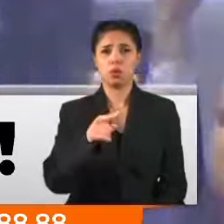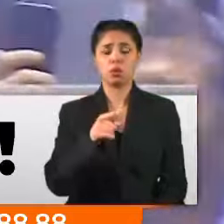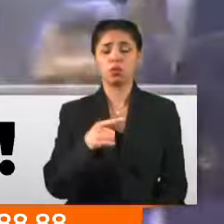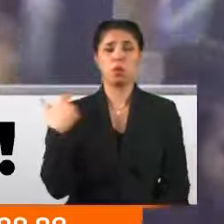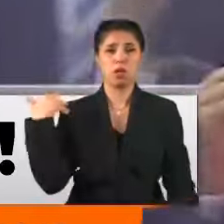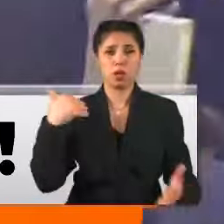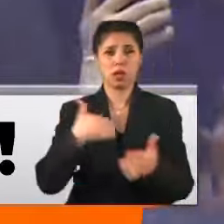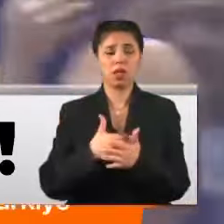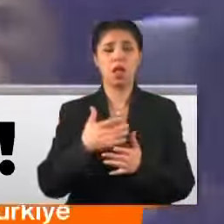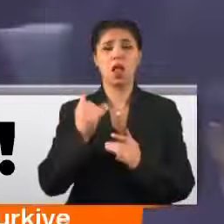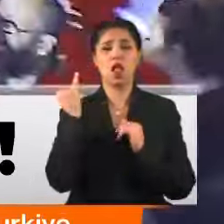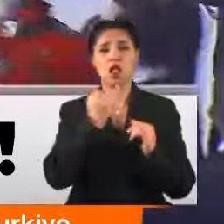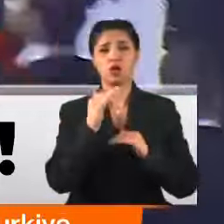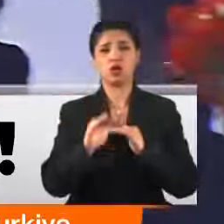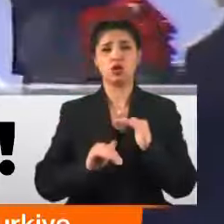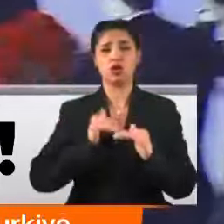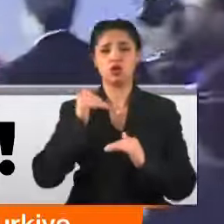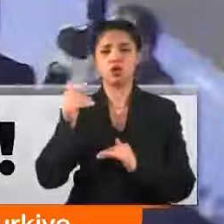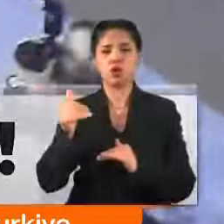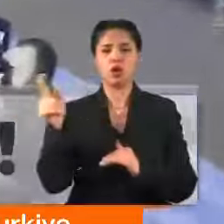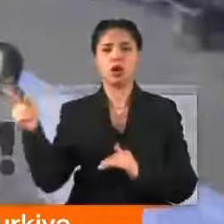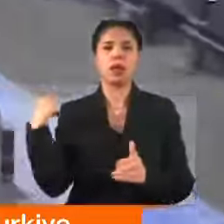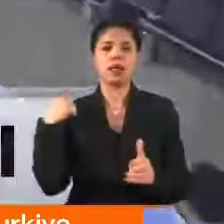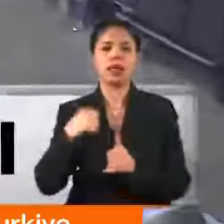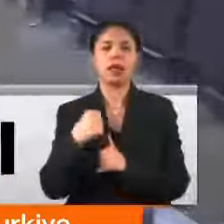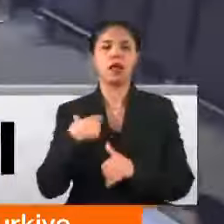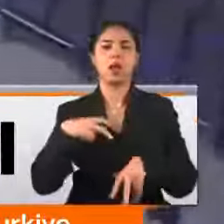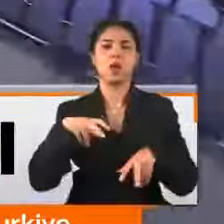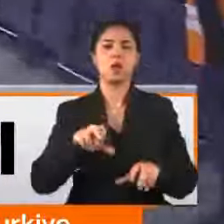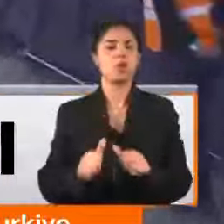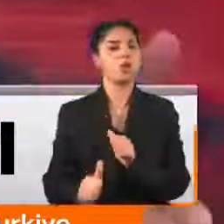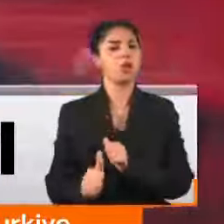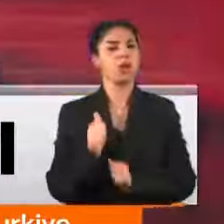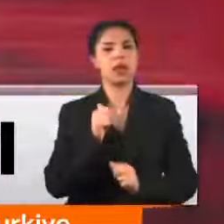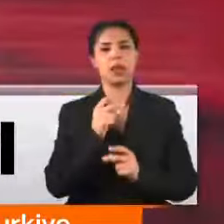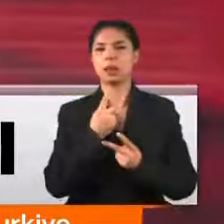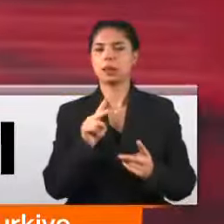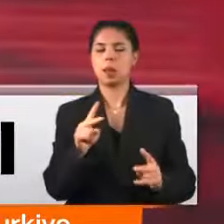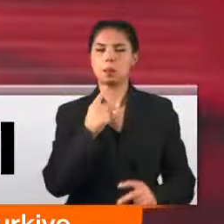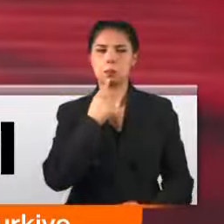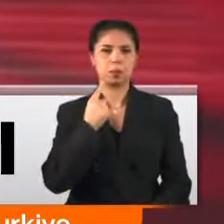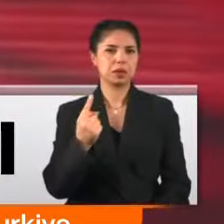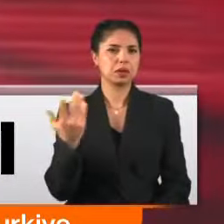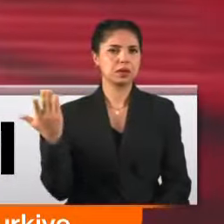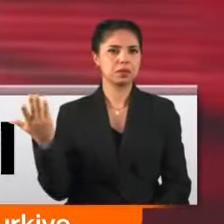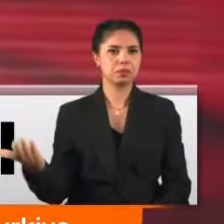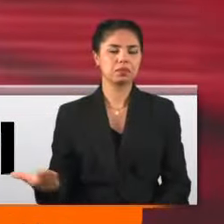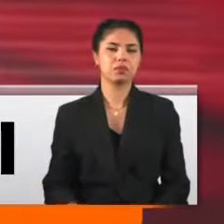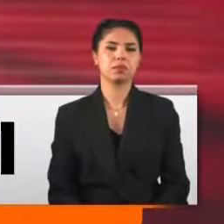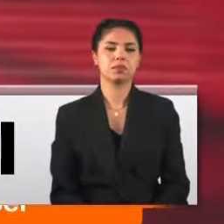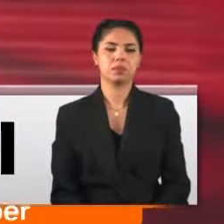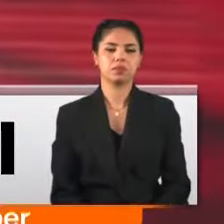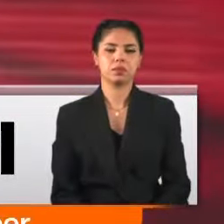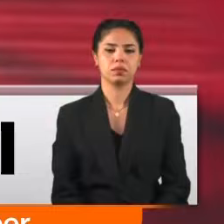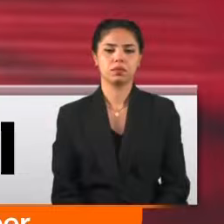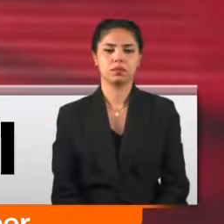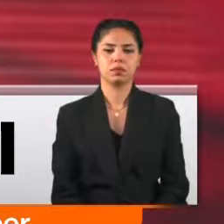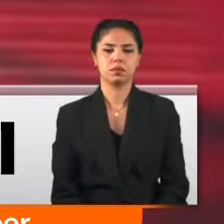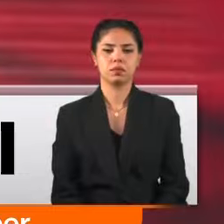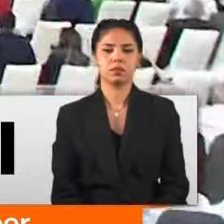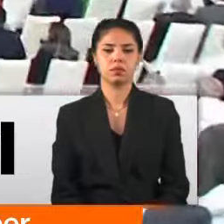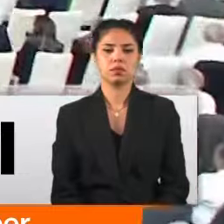ardından indirildiği koltuğuna yeniden talip olduğunun sinyalini de verdi. Ben hiçbir zaman genel başkan olacağım diye bir